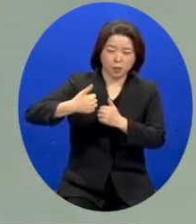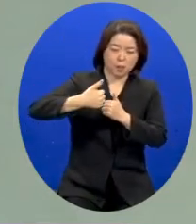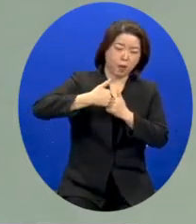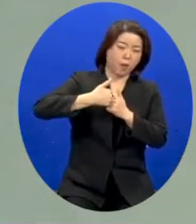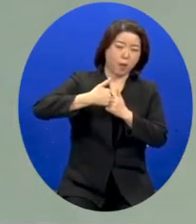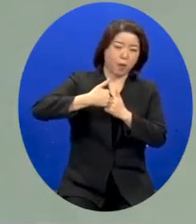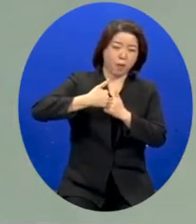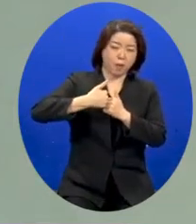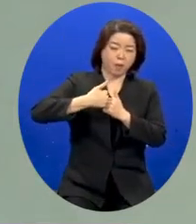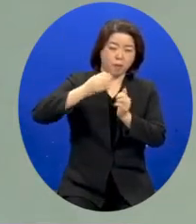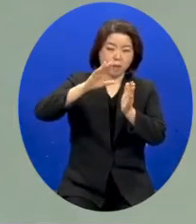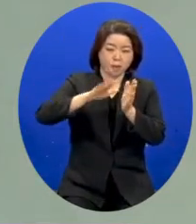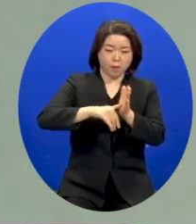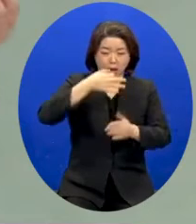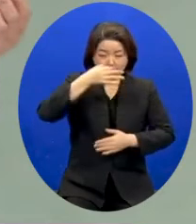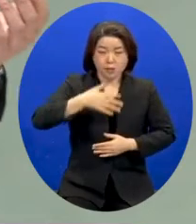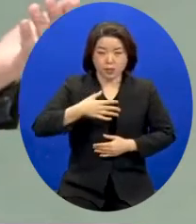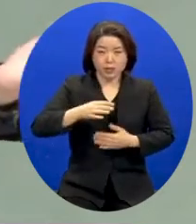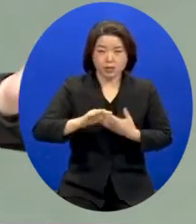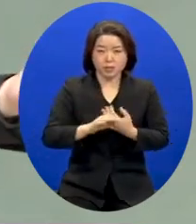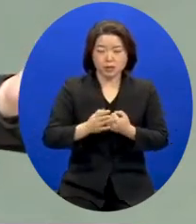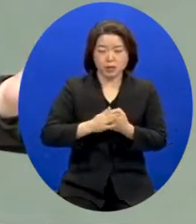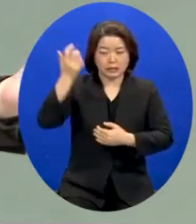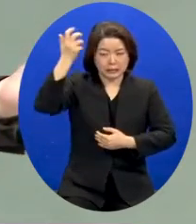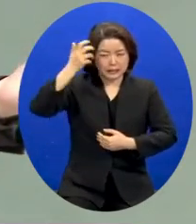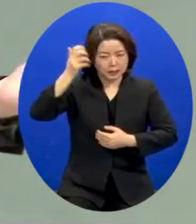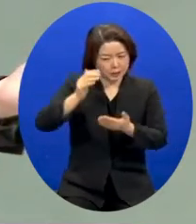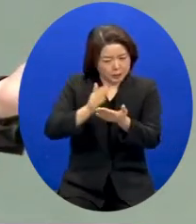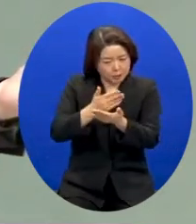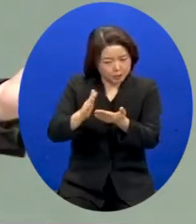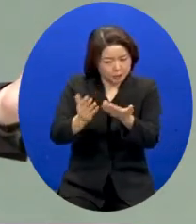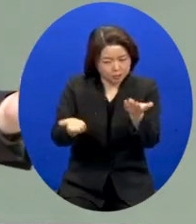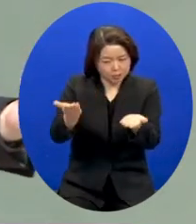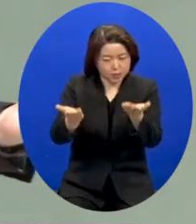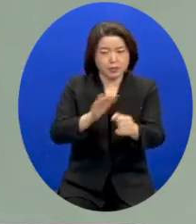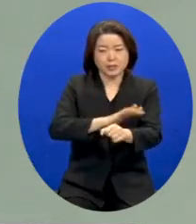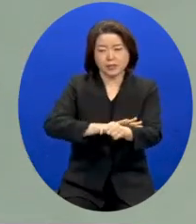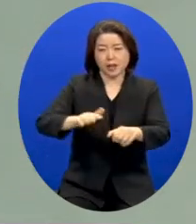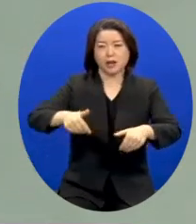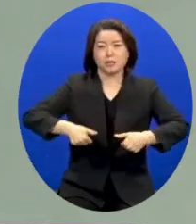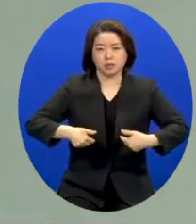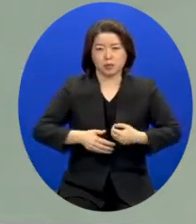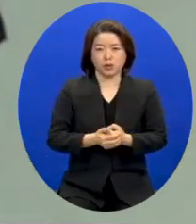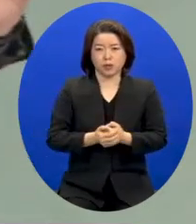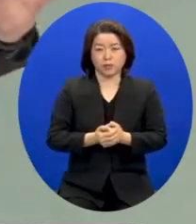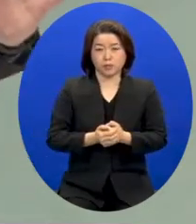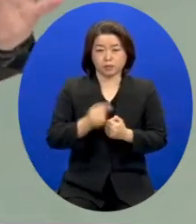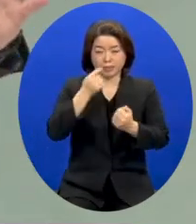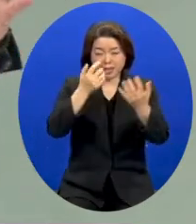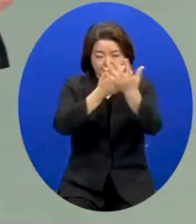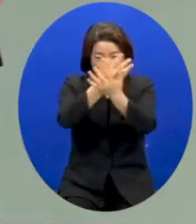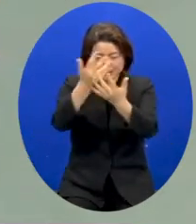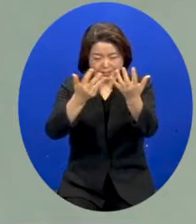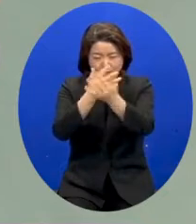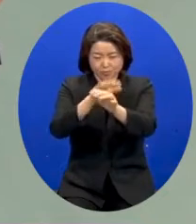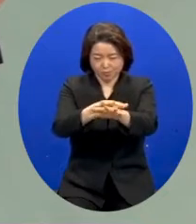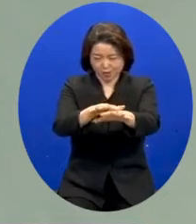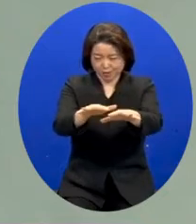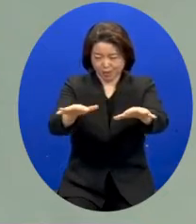여러분 당해서 힘들어질 때 영 분별을 잘해야 합니다. 안개가 자욱하게 깔렸을